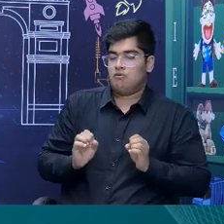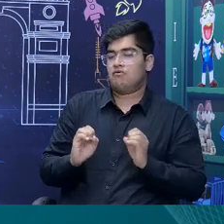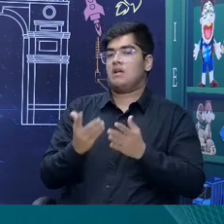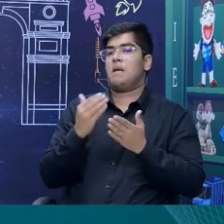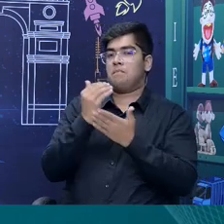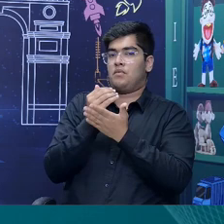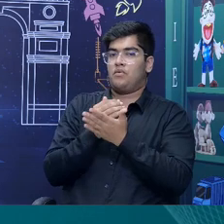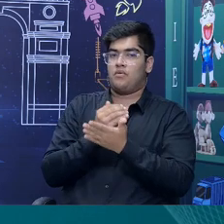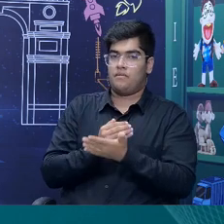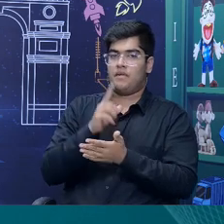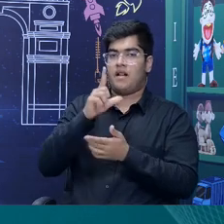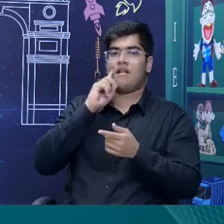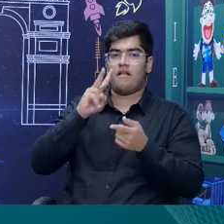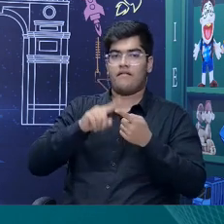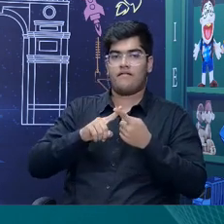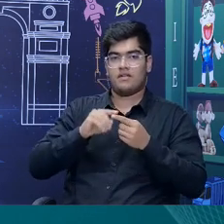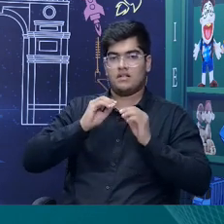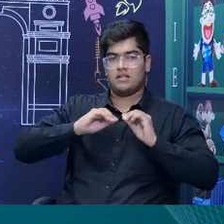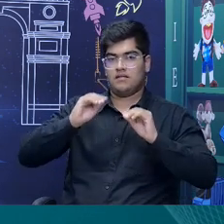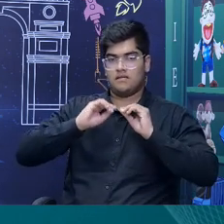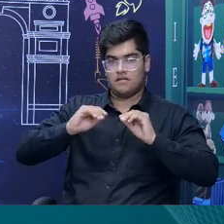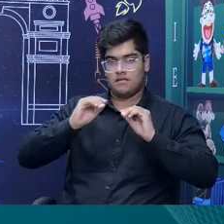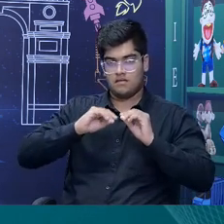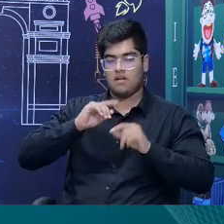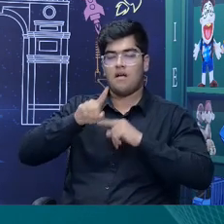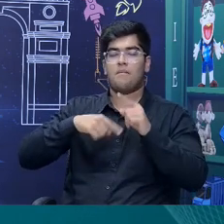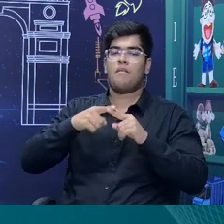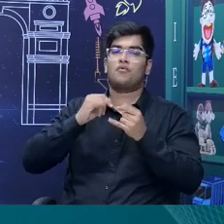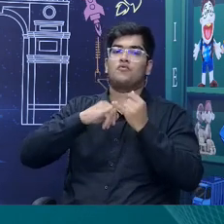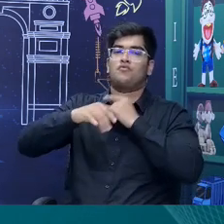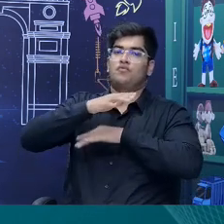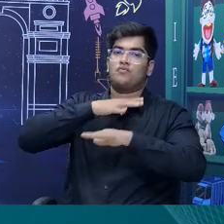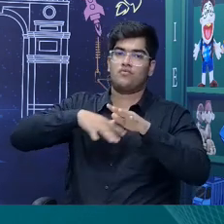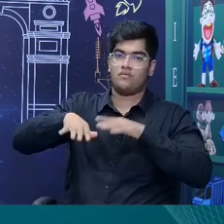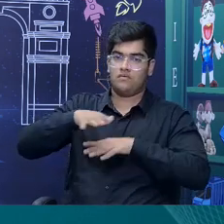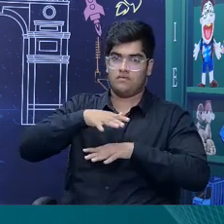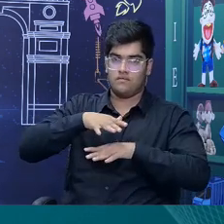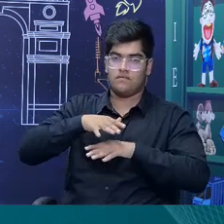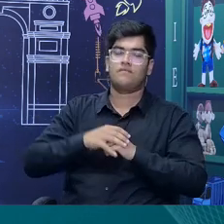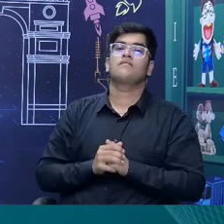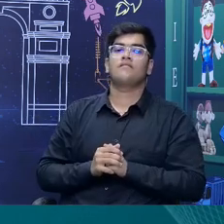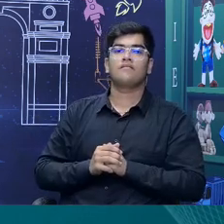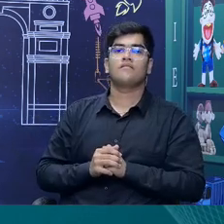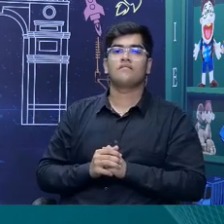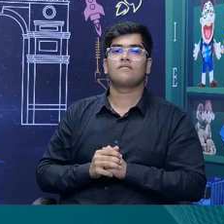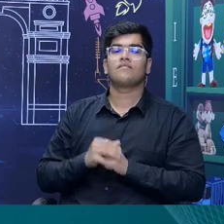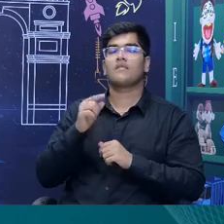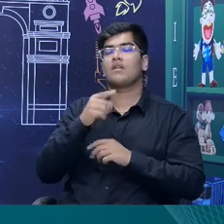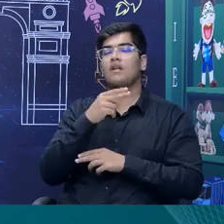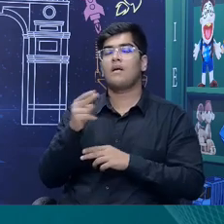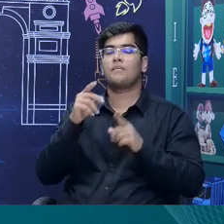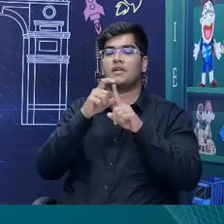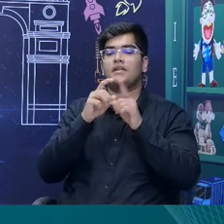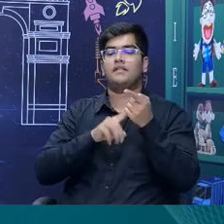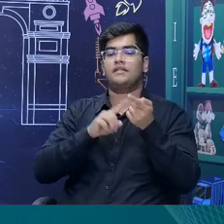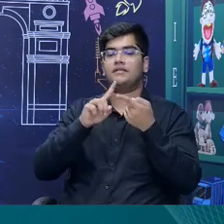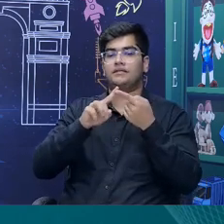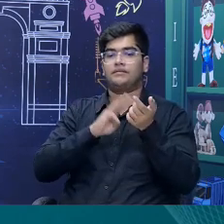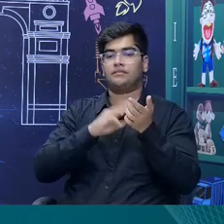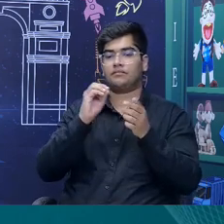तू दिस सेशन इन विच वे आर गोइंग तू नो मोर अबाउट आईटी डेमोग्राफिक स्ट्रक्चर और डी टॉपिक इस डी डेमोग्राफिक स्ट्रक्चर ऑफ दी इंडियन